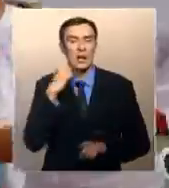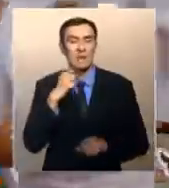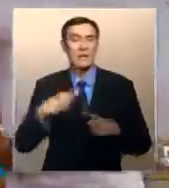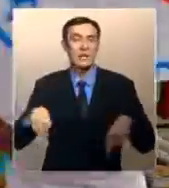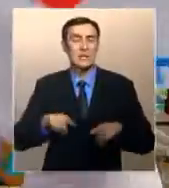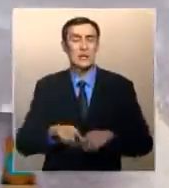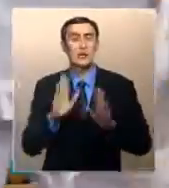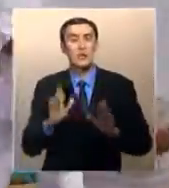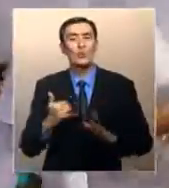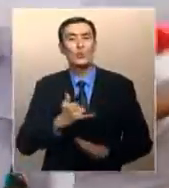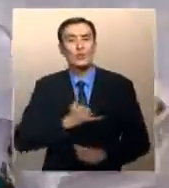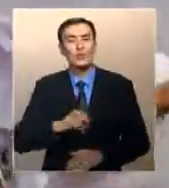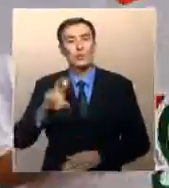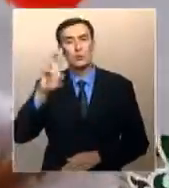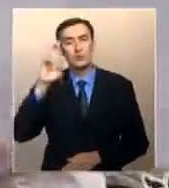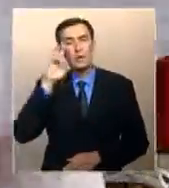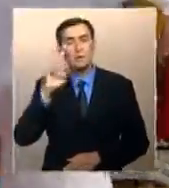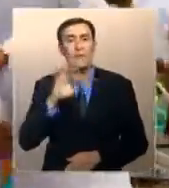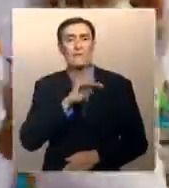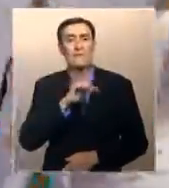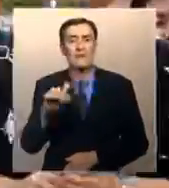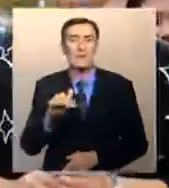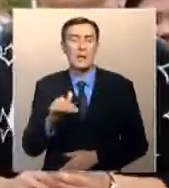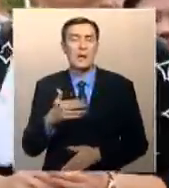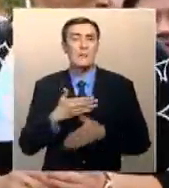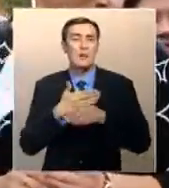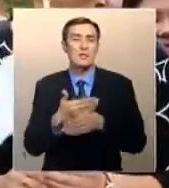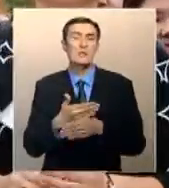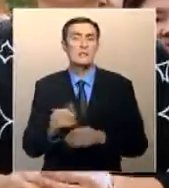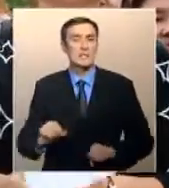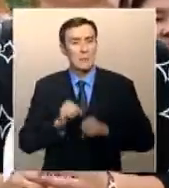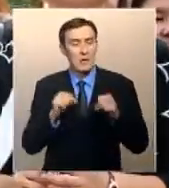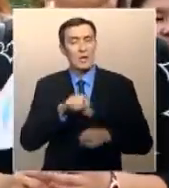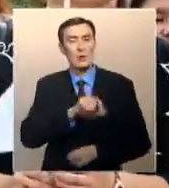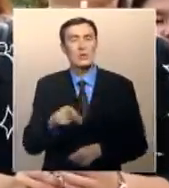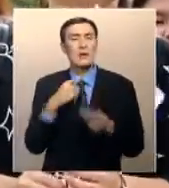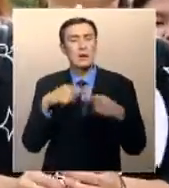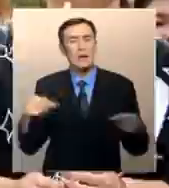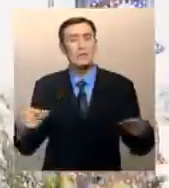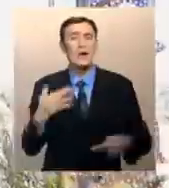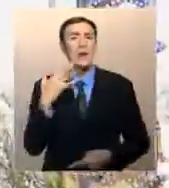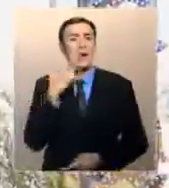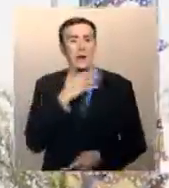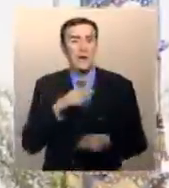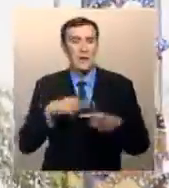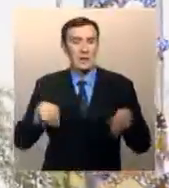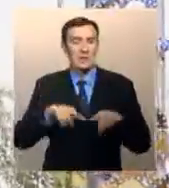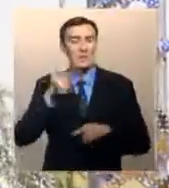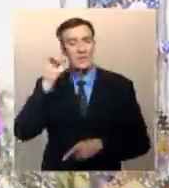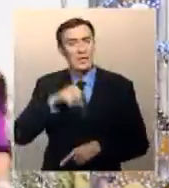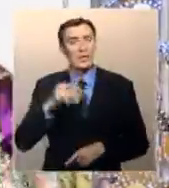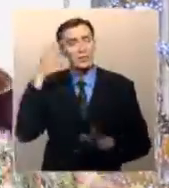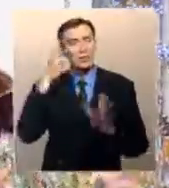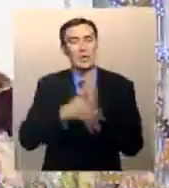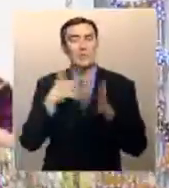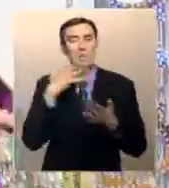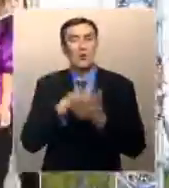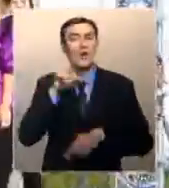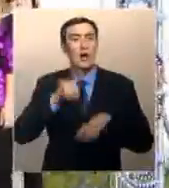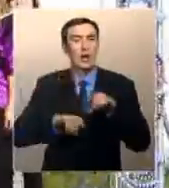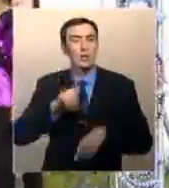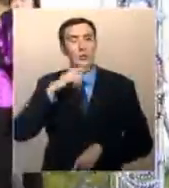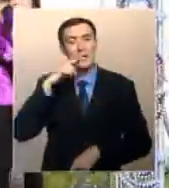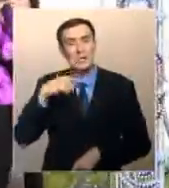организаторы. Только у нас государство официально поддерживает стремление людей самых разных этносов знать и изучать свой родной язык